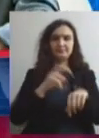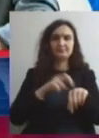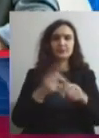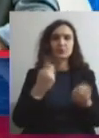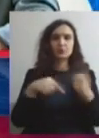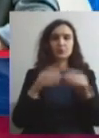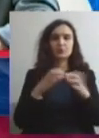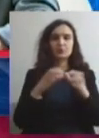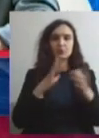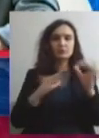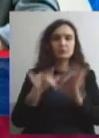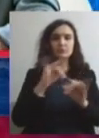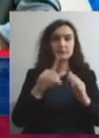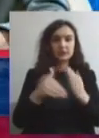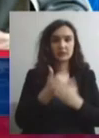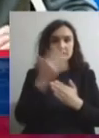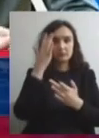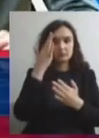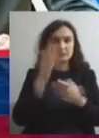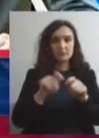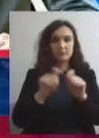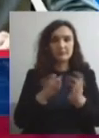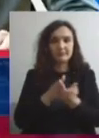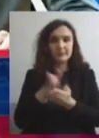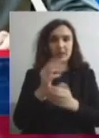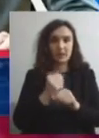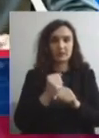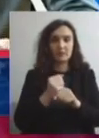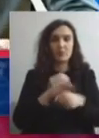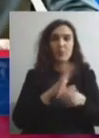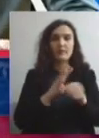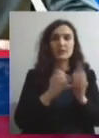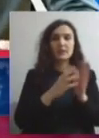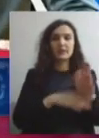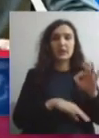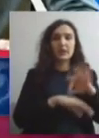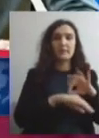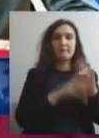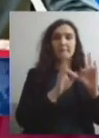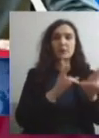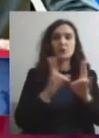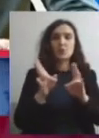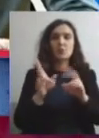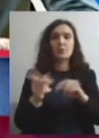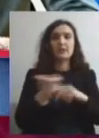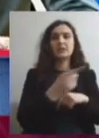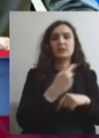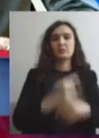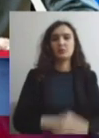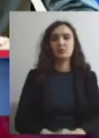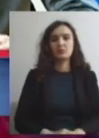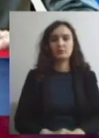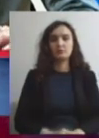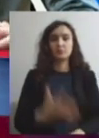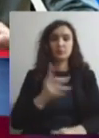რაიმე სიახლის დანერგვა თუ არის მოსალოდნელი COVID-19-ით ინფიცირებულ პაციენტებს შორის. თუ უნდა ველოდ